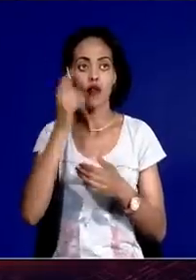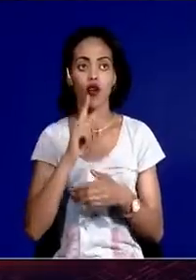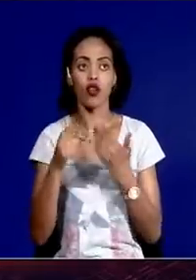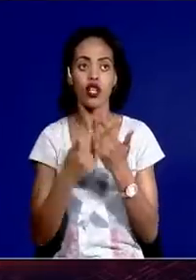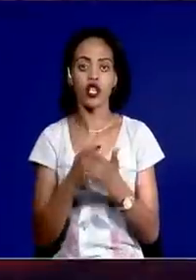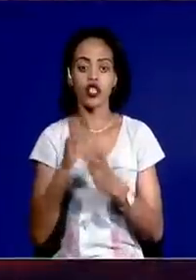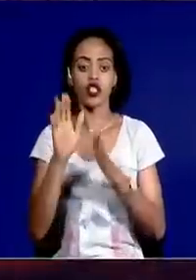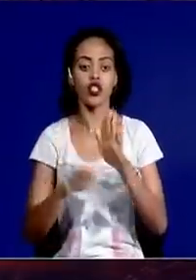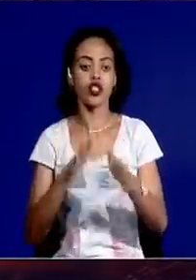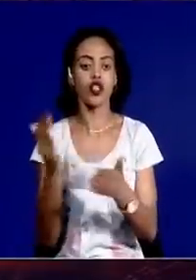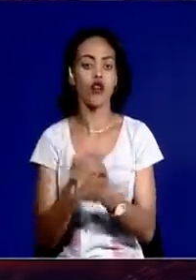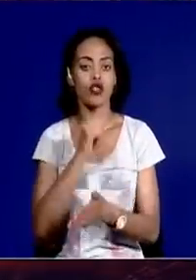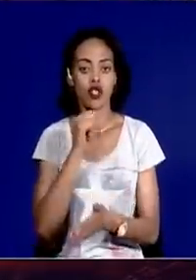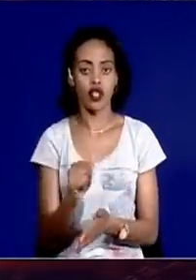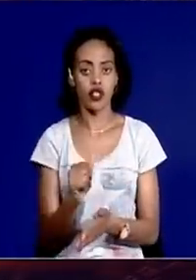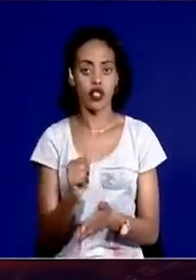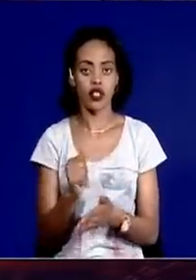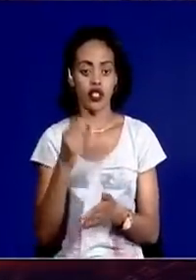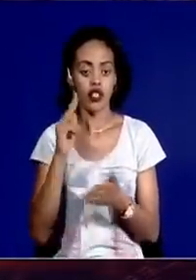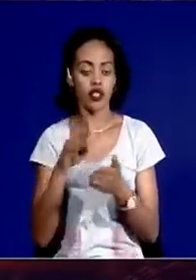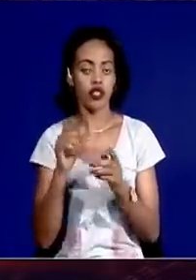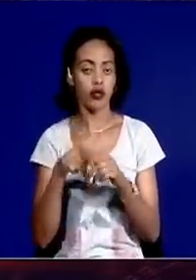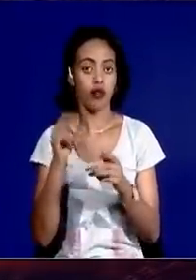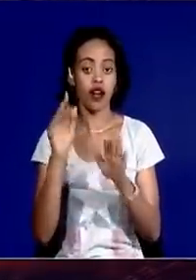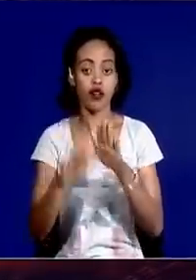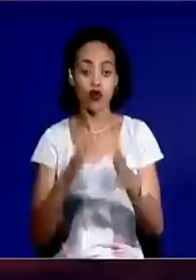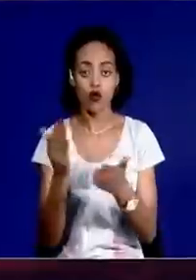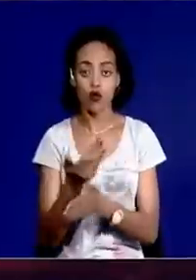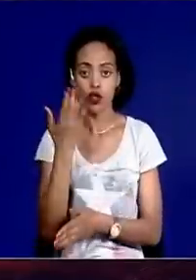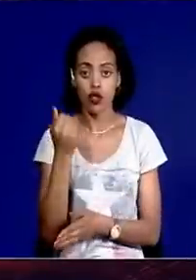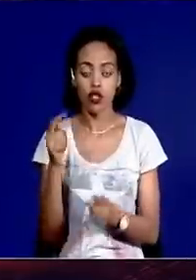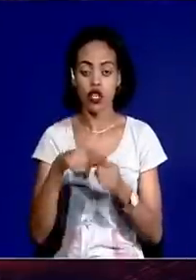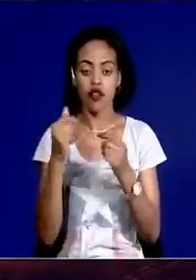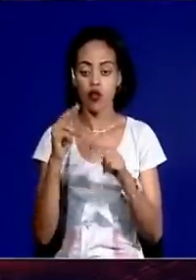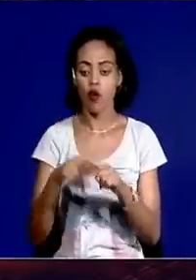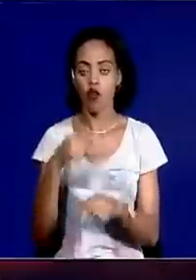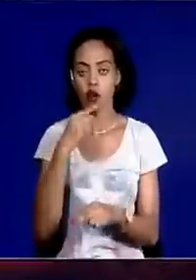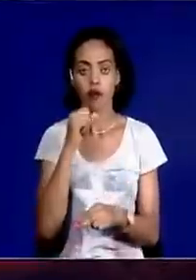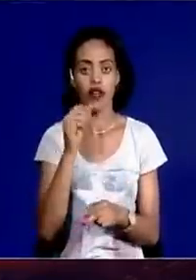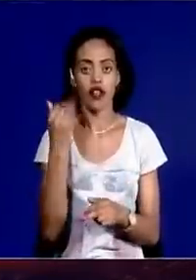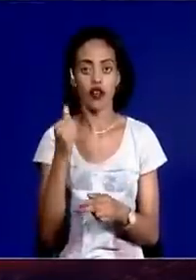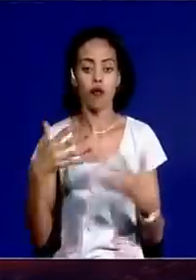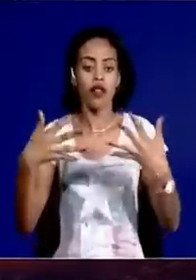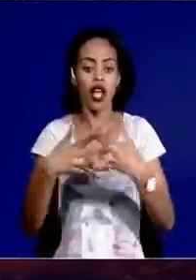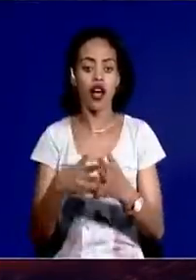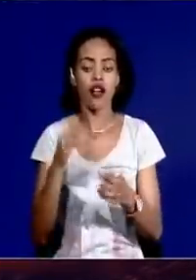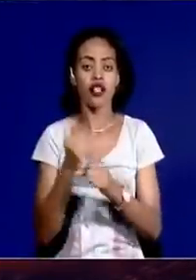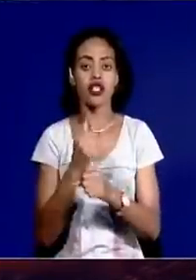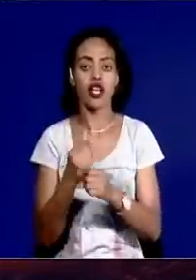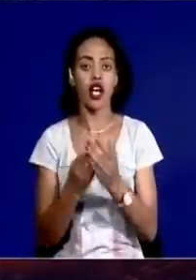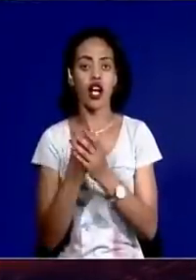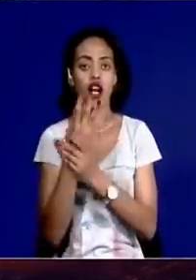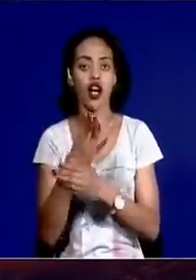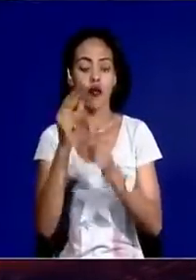እርምጃ ለይ ምውሰድ እዩ ኣልዕሉ ወልካ እርምጃ ተዝወሃቡ ነይሮም ያው ሽካኮ ዝከፍዮም በል ነሮም እየ ዝብላ መተሓባበሪ ከይዲ ስራሕ ሓምለዋይ ልምዓትን